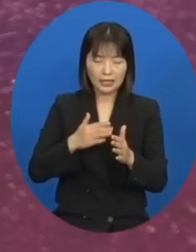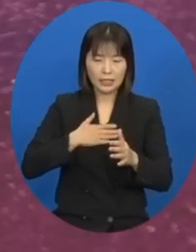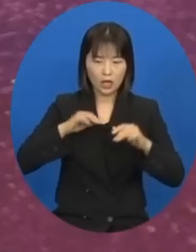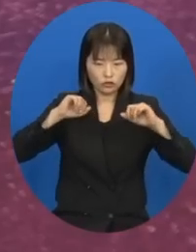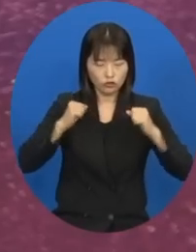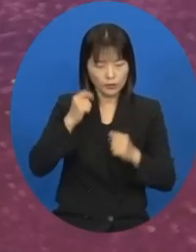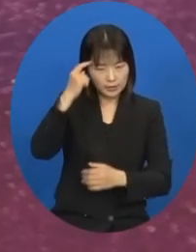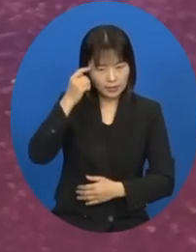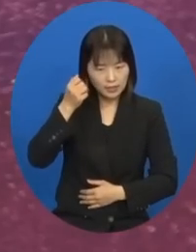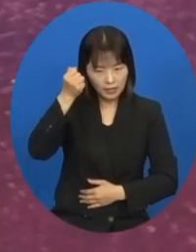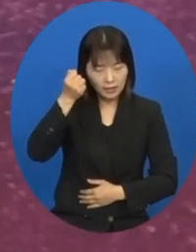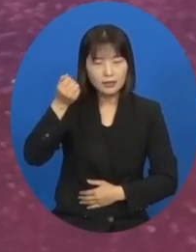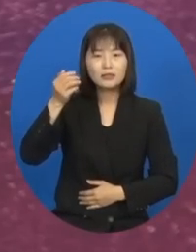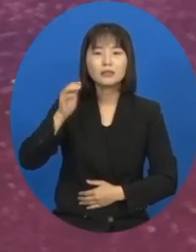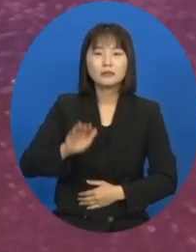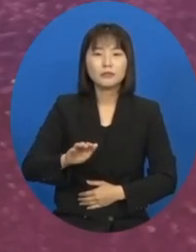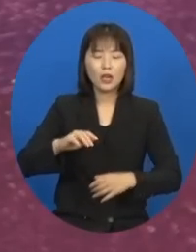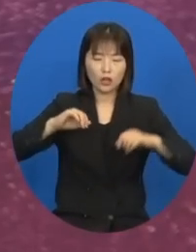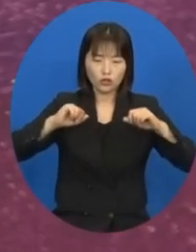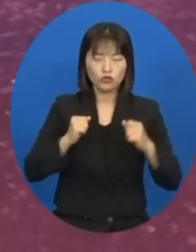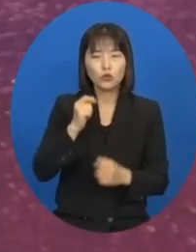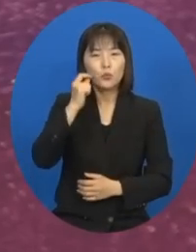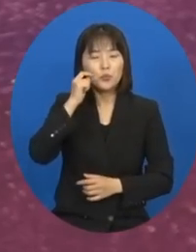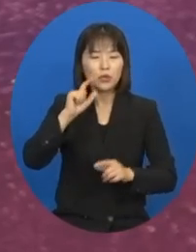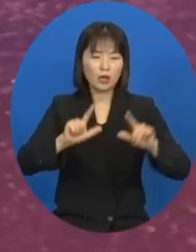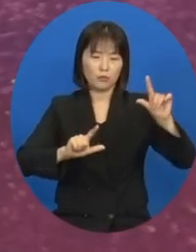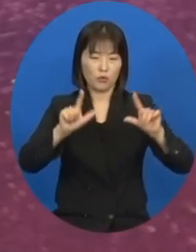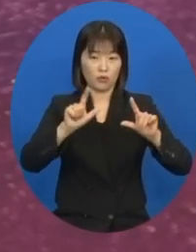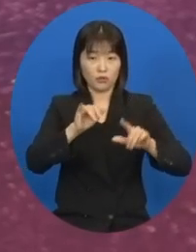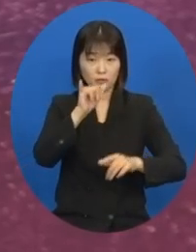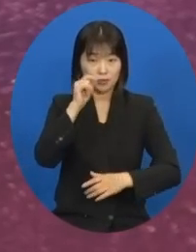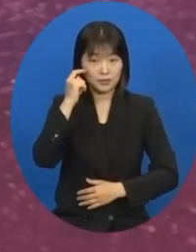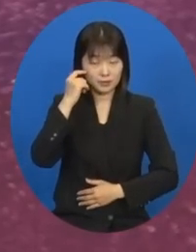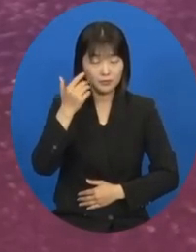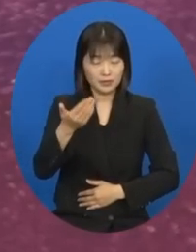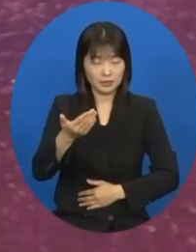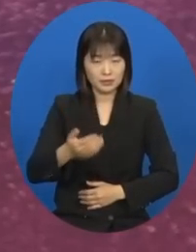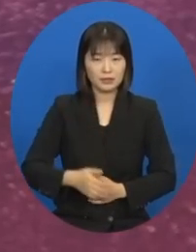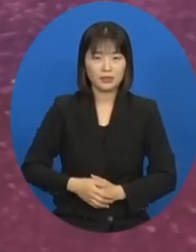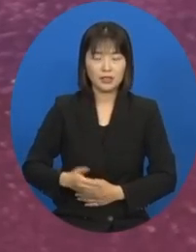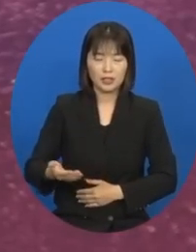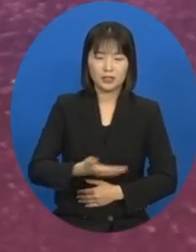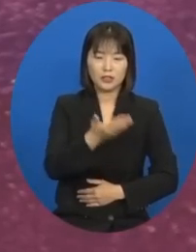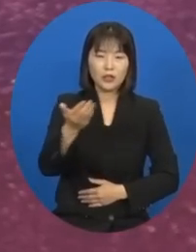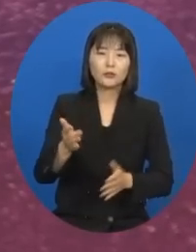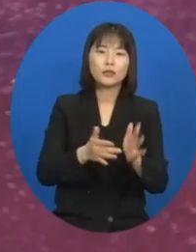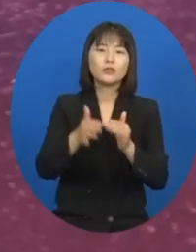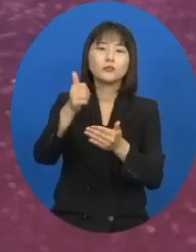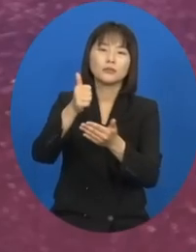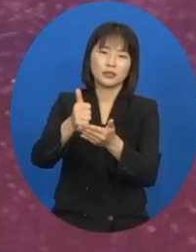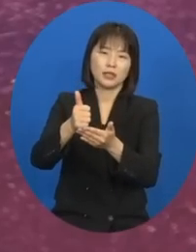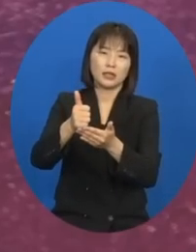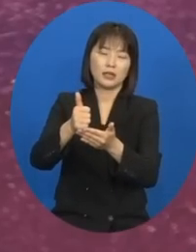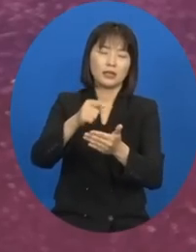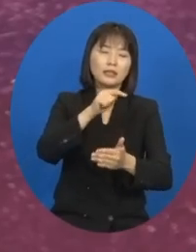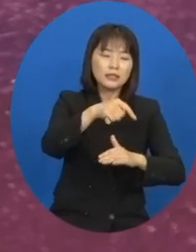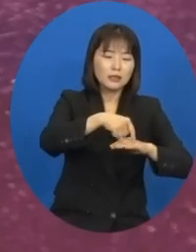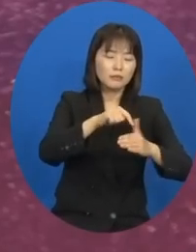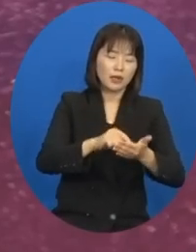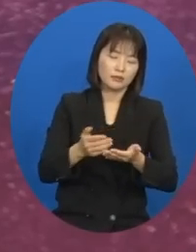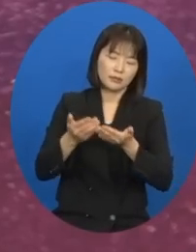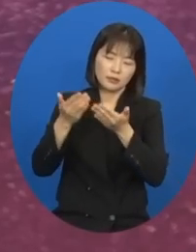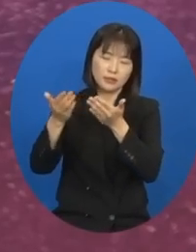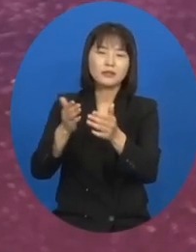생각했지만 순종하지 못한 모습들이 혹시 있으십니까 여러분 예수님께 그 마음 들이시기